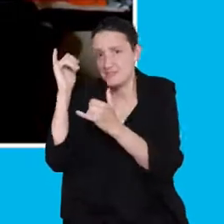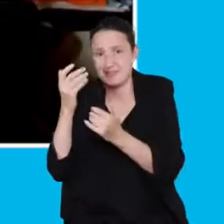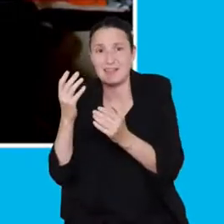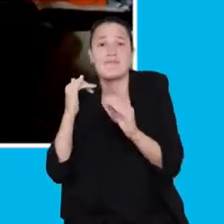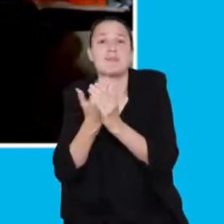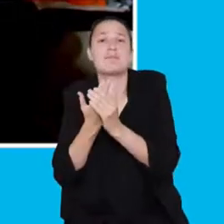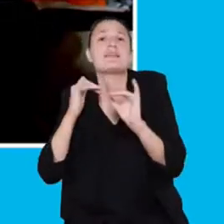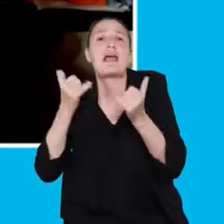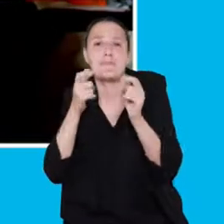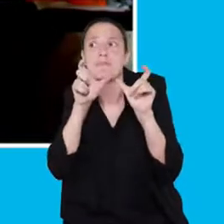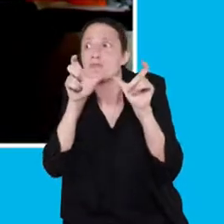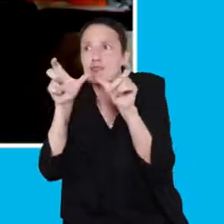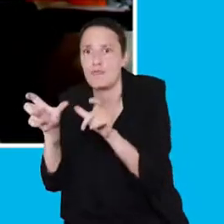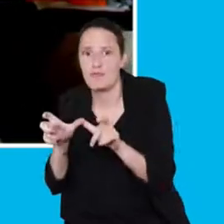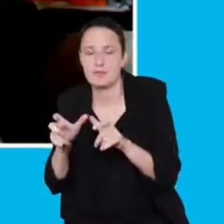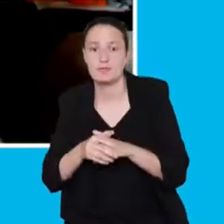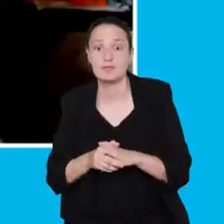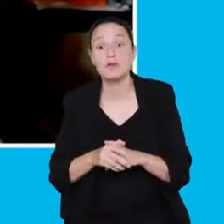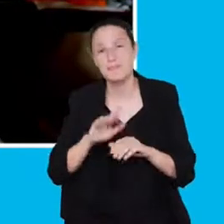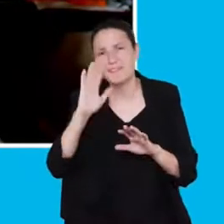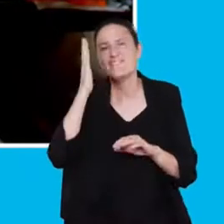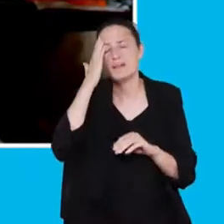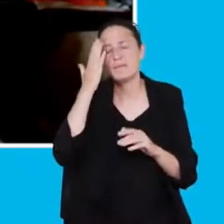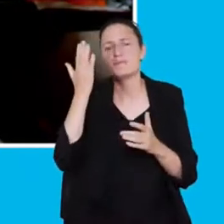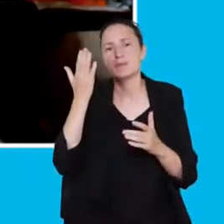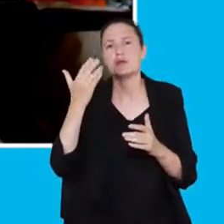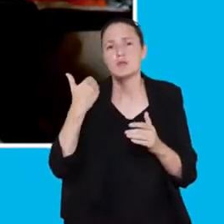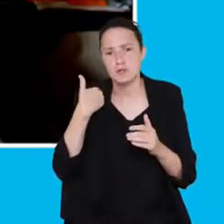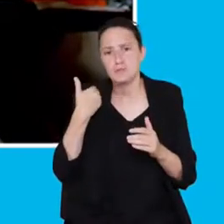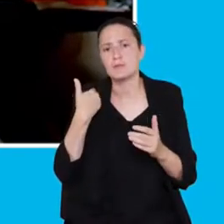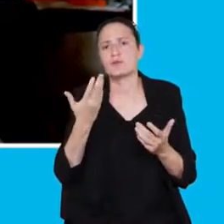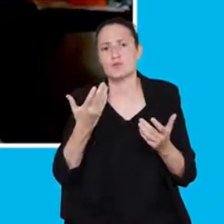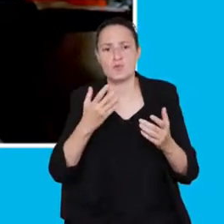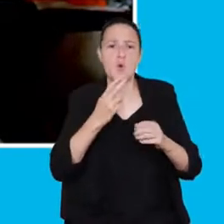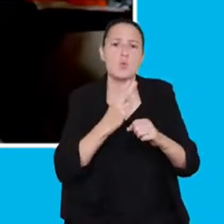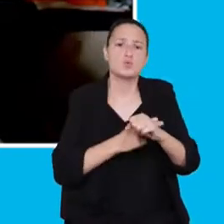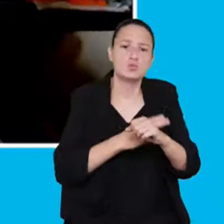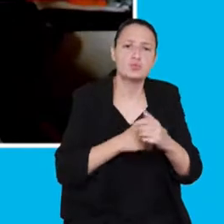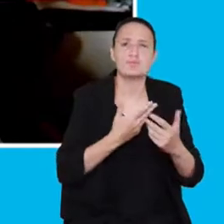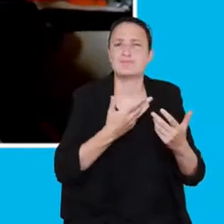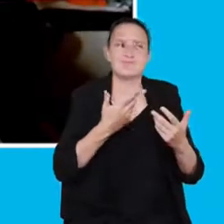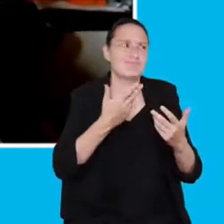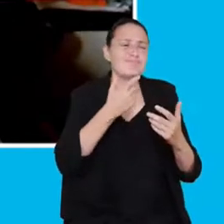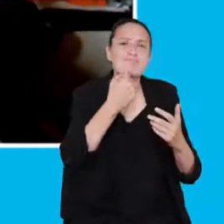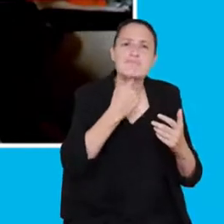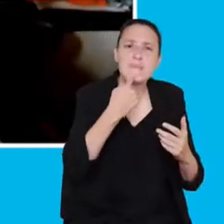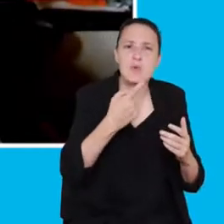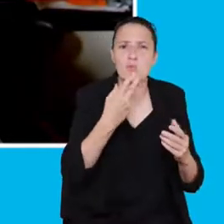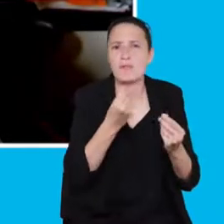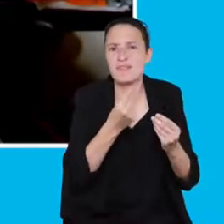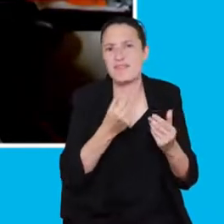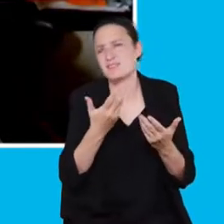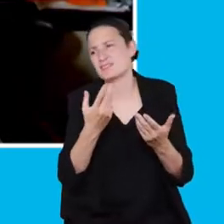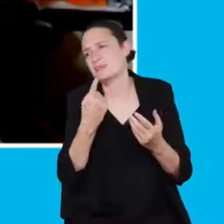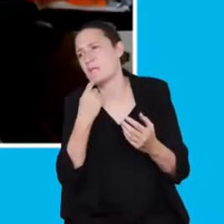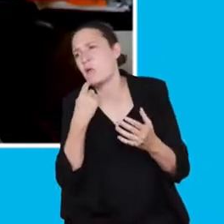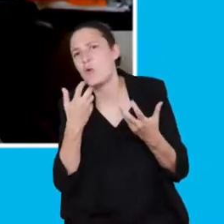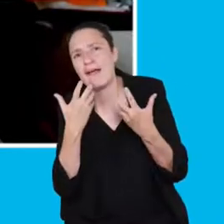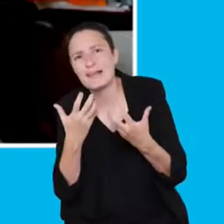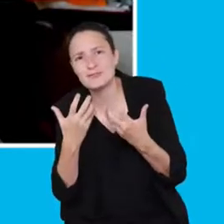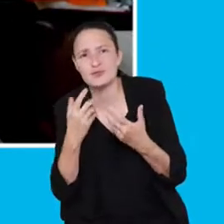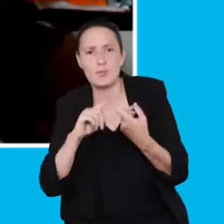Oczywiście, no zgadzam się, bo wiesz, ten aparat był budowany, rozbudowywany przy braku pieniędzy, przy braku woli